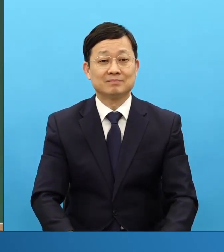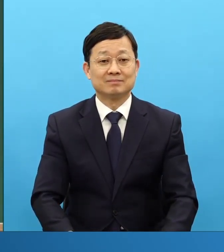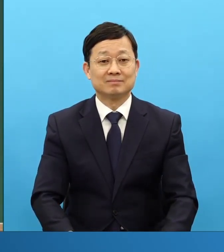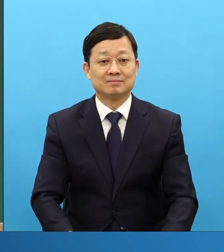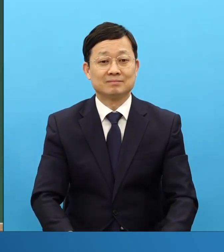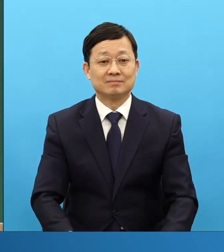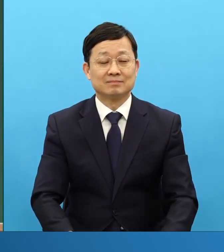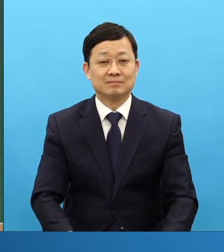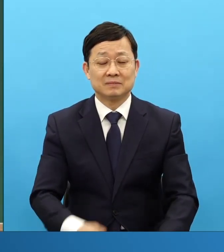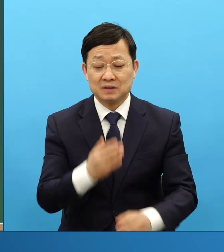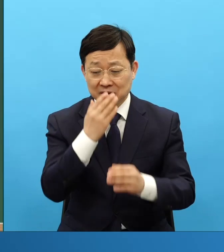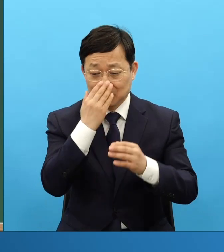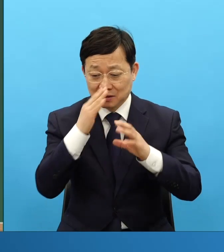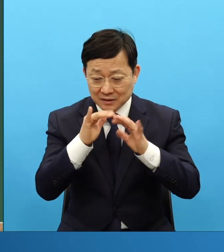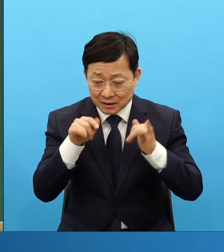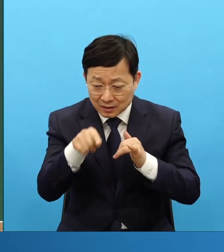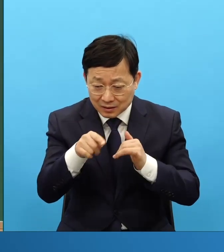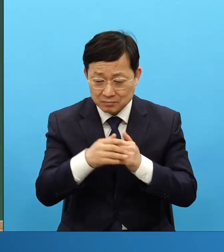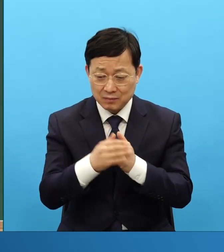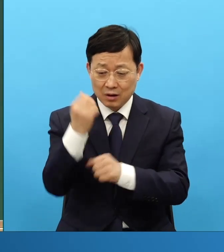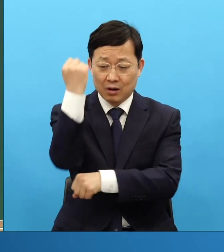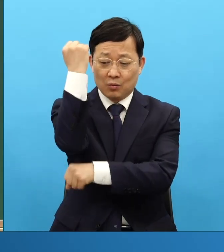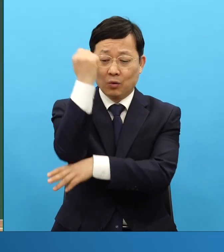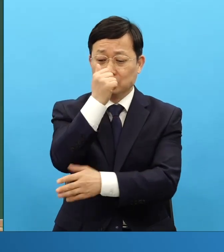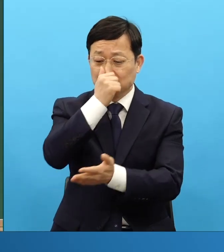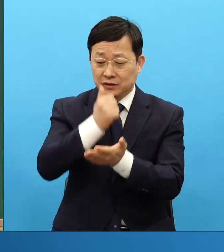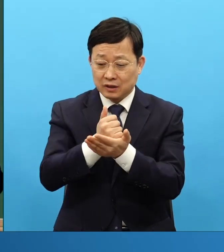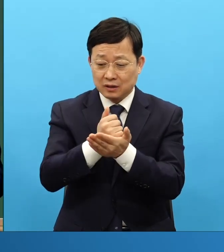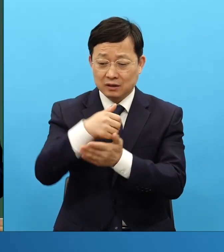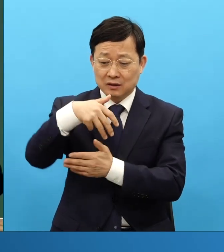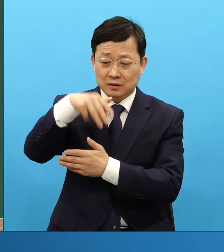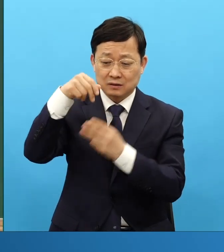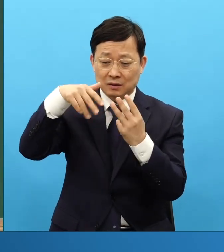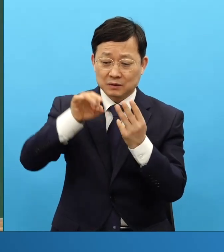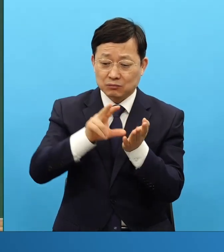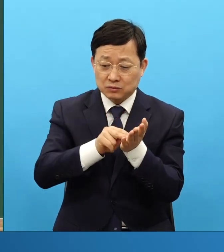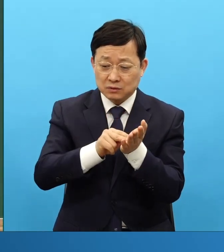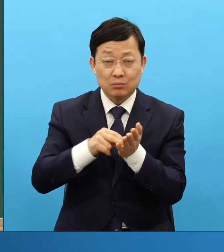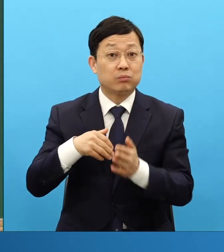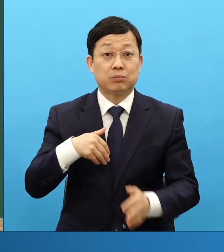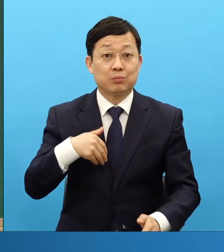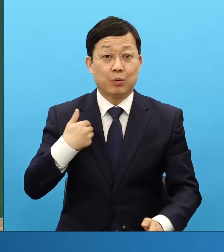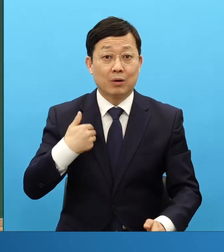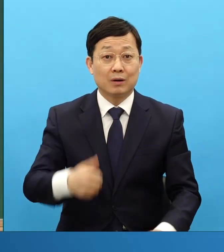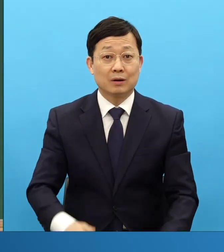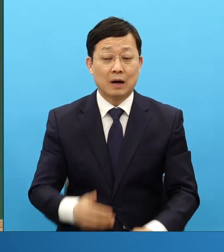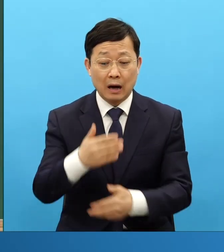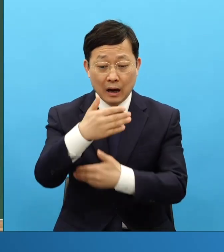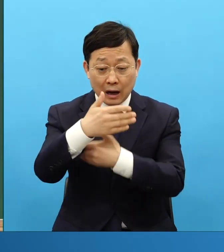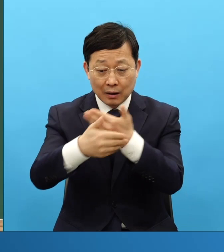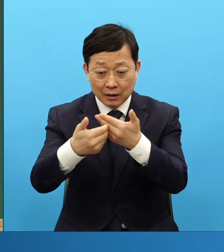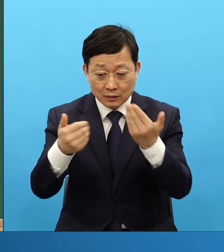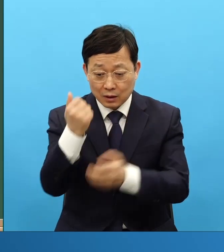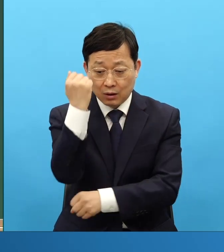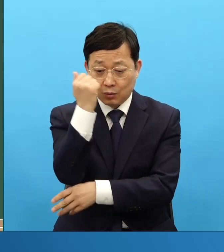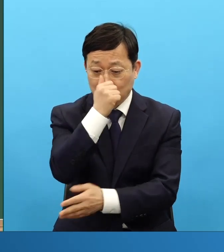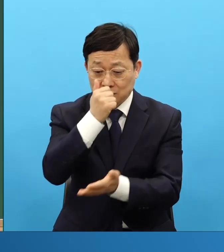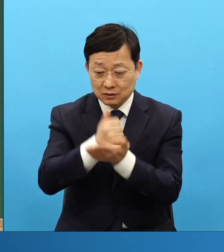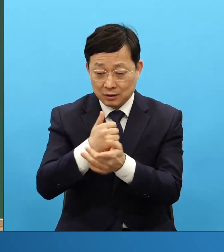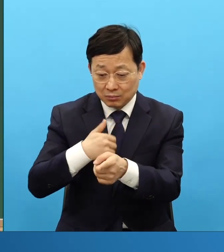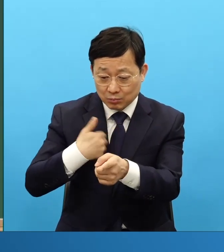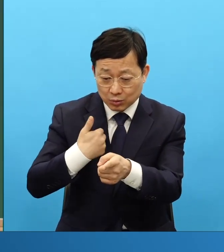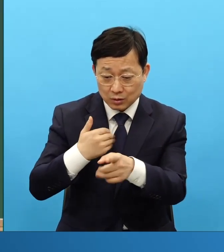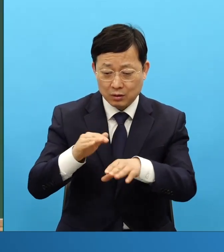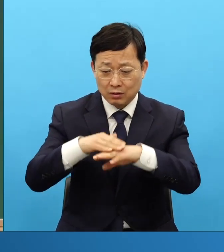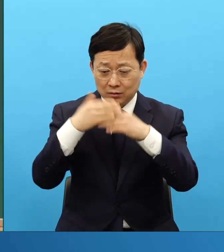원죄가 뭔지도 모릅니다. And amazing, the Israelites did not even know what original sin was. 하나님 떠난 게 원죄 아닙니까? 그걸 모르니까